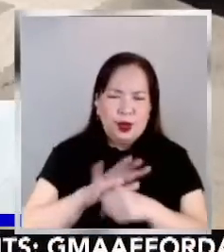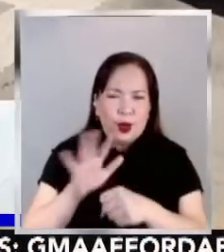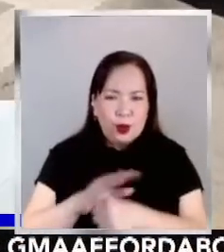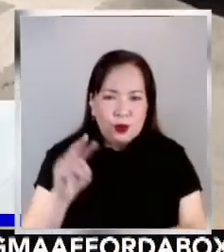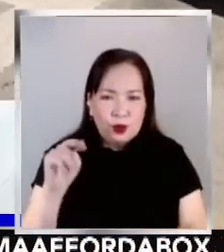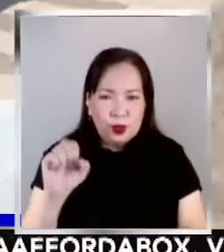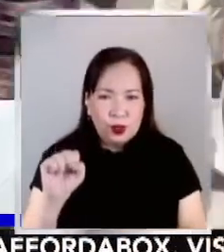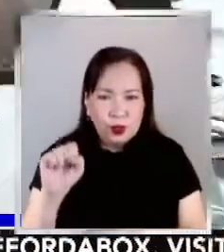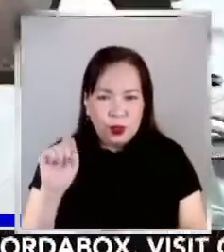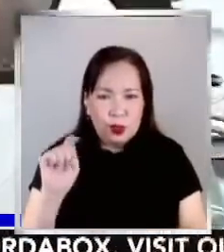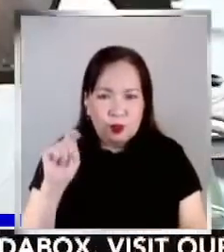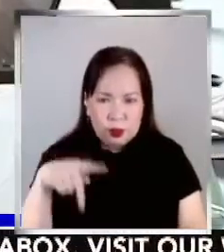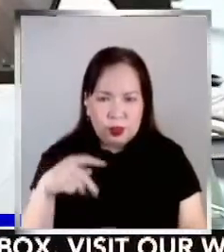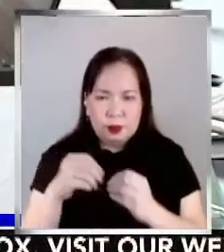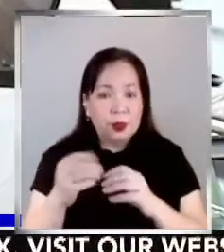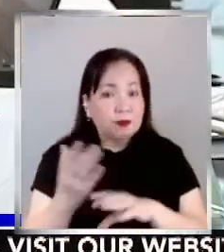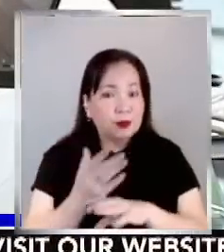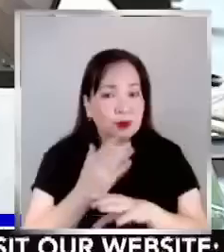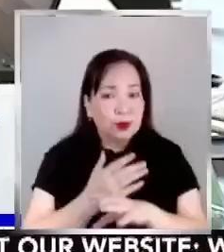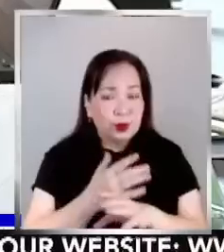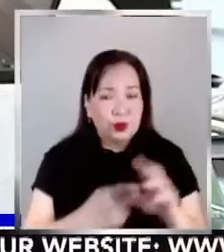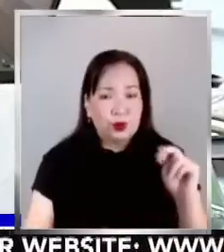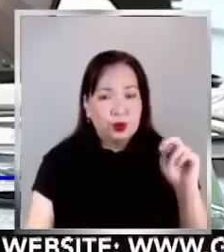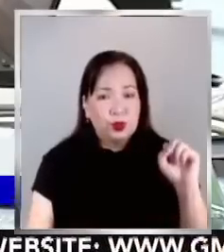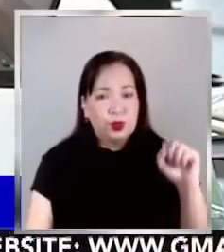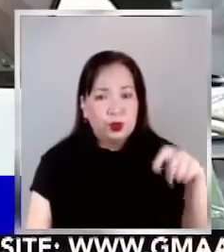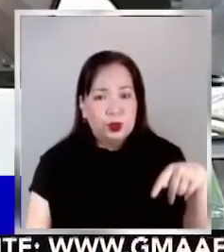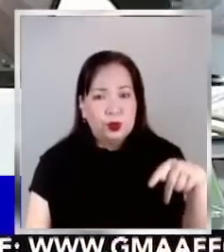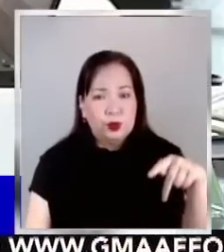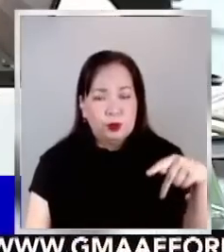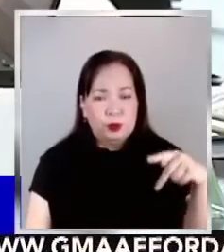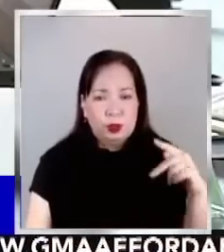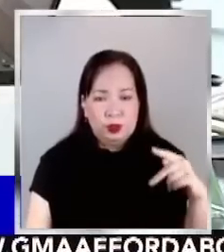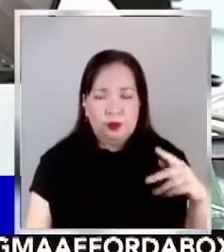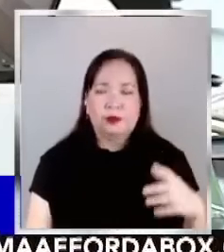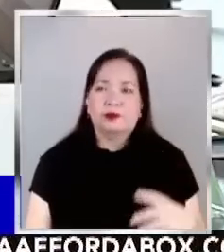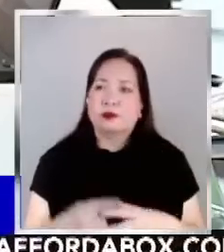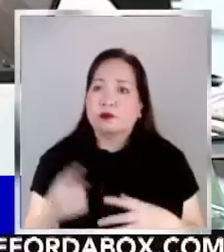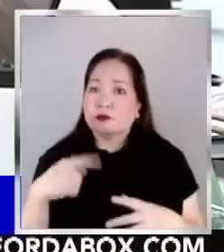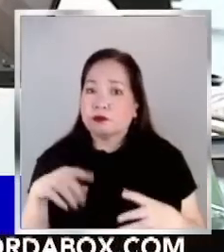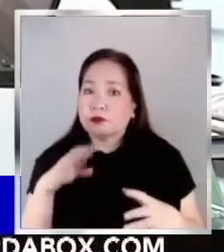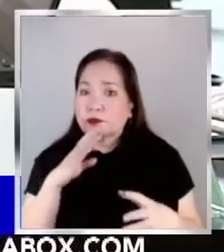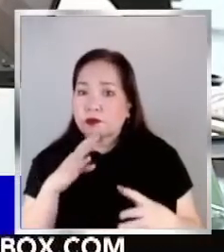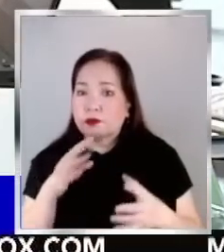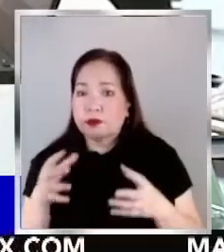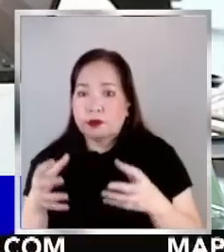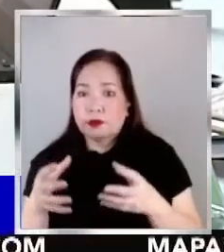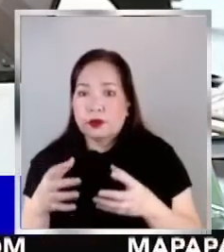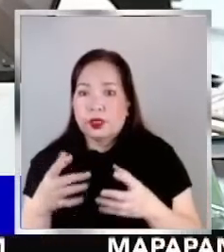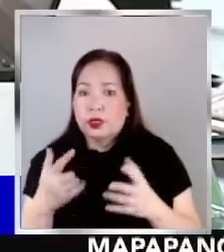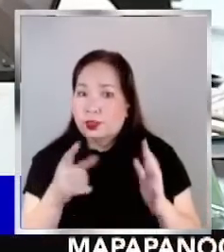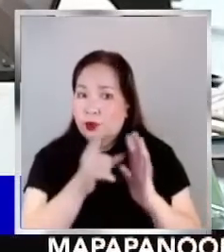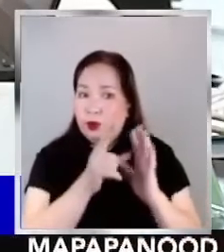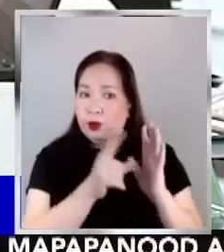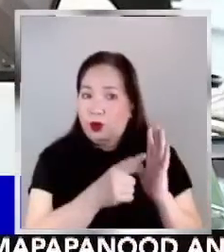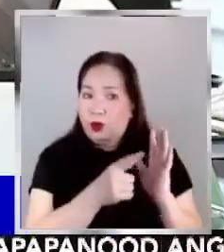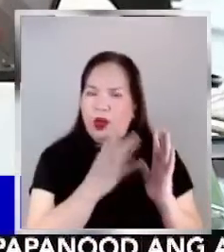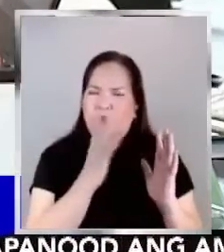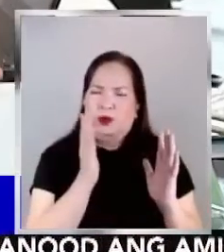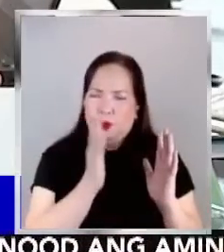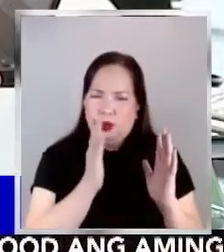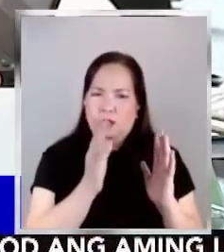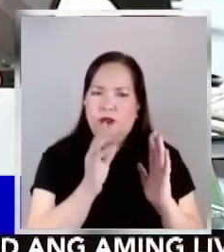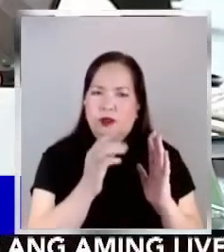lang palawakin. Sa kasalukuyang framework ng ganitong batas ay pwede